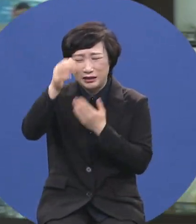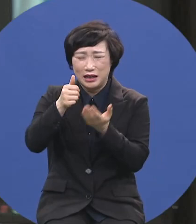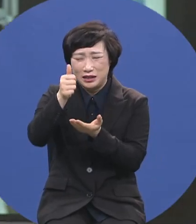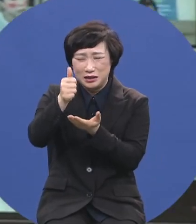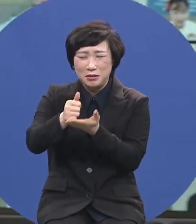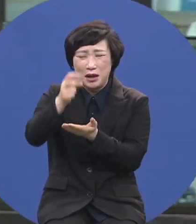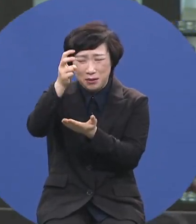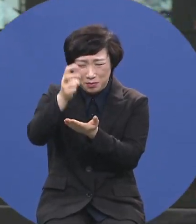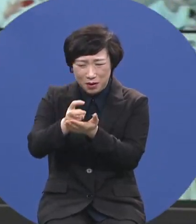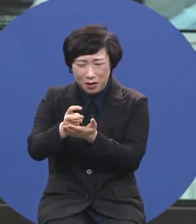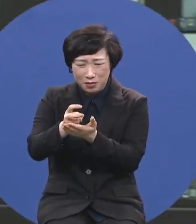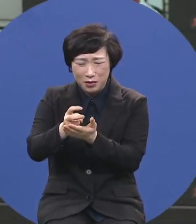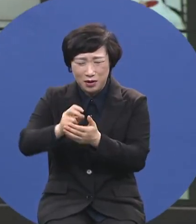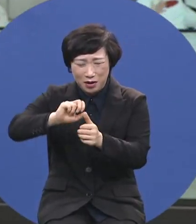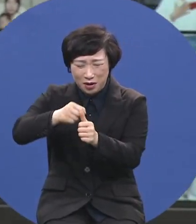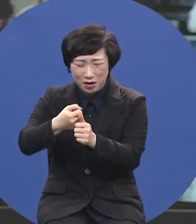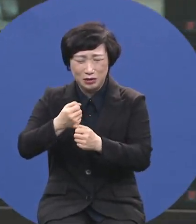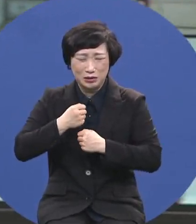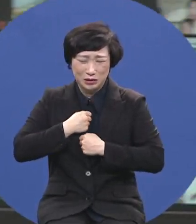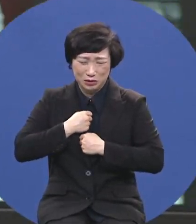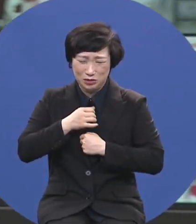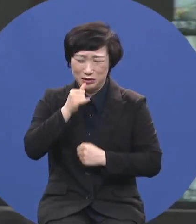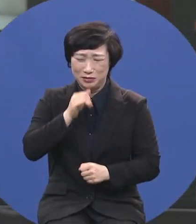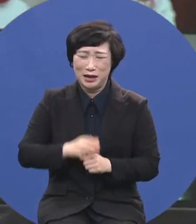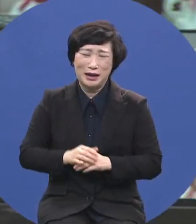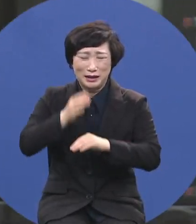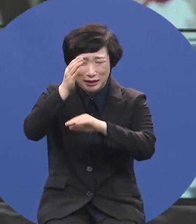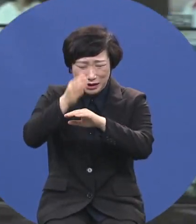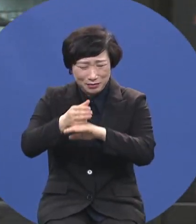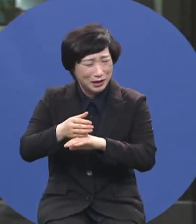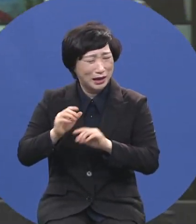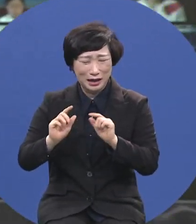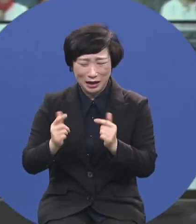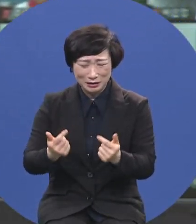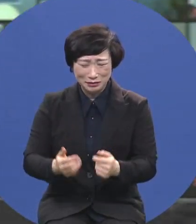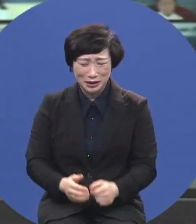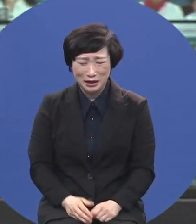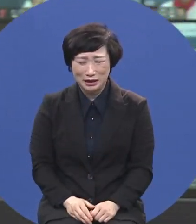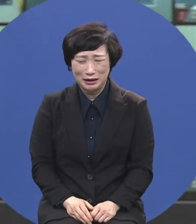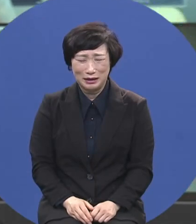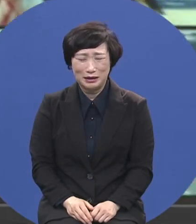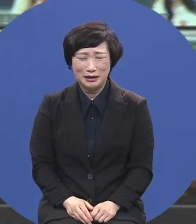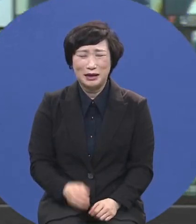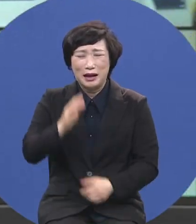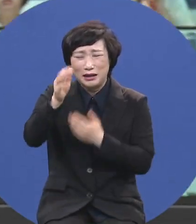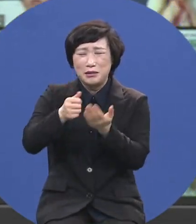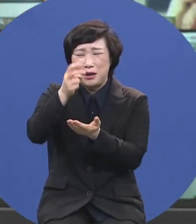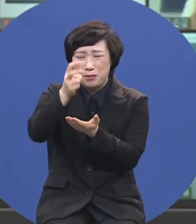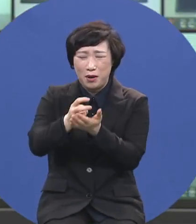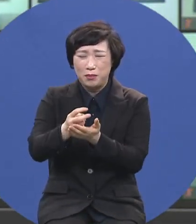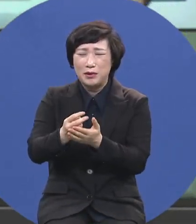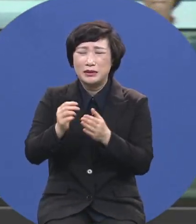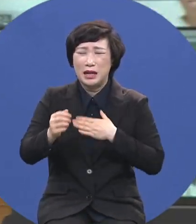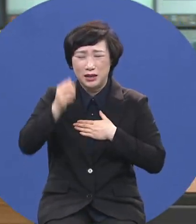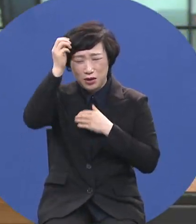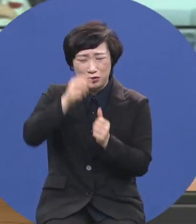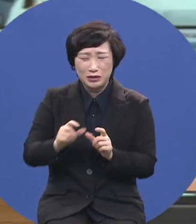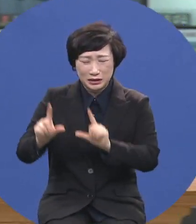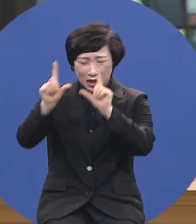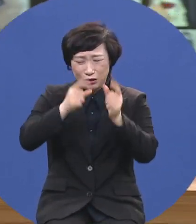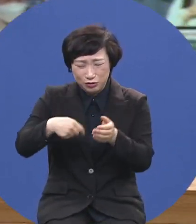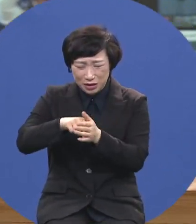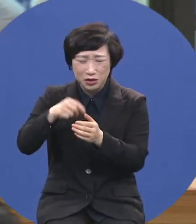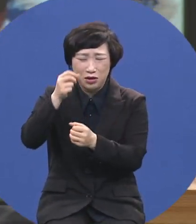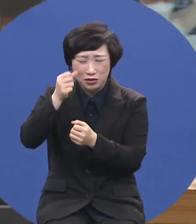하나님의 법을 억지로 지킵니다. 감사로가 아닙니다. 하나님의 법은 살려고 지키는